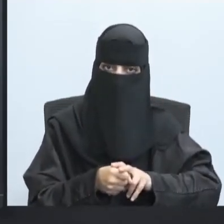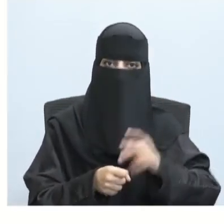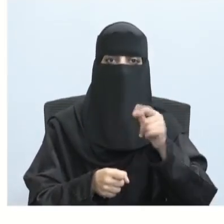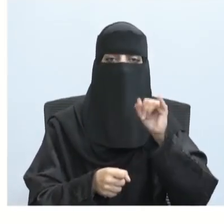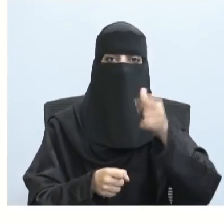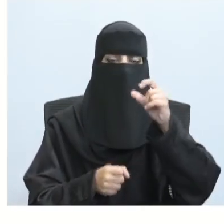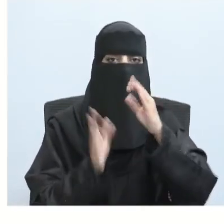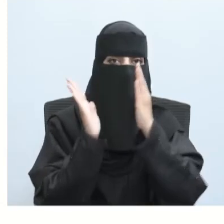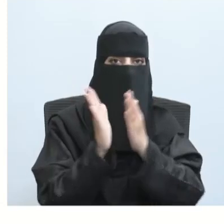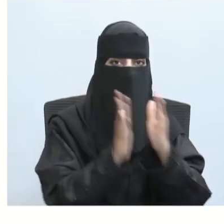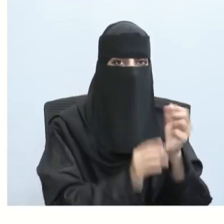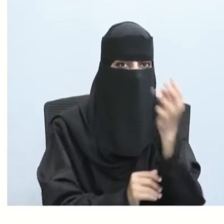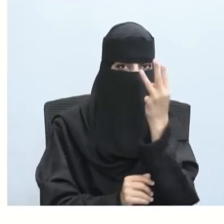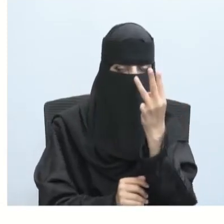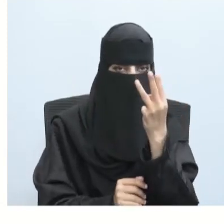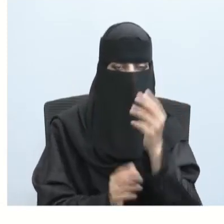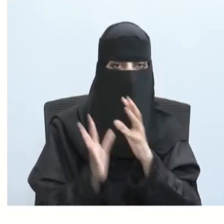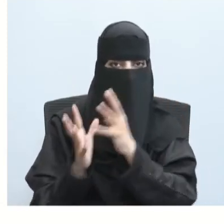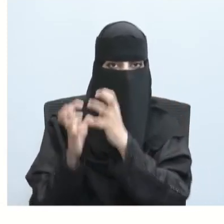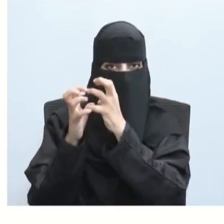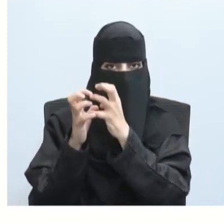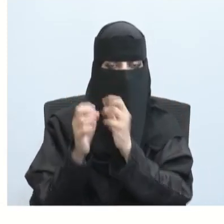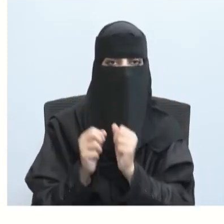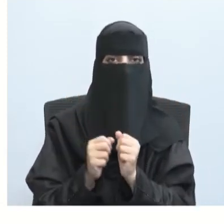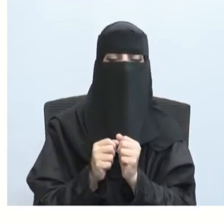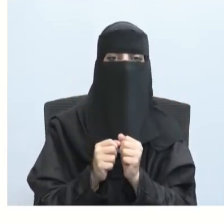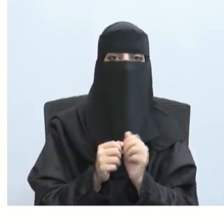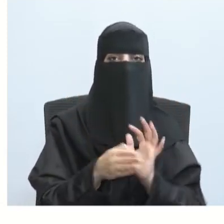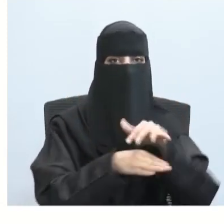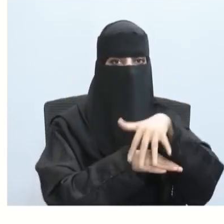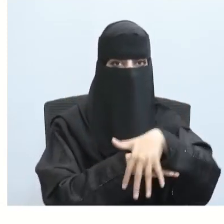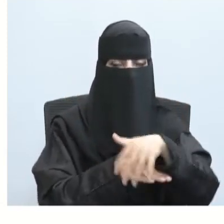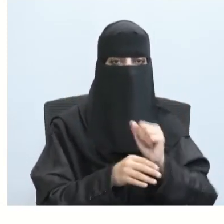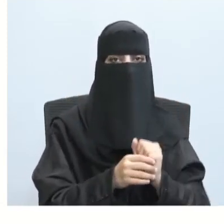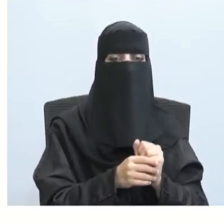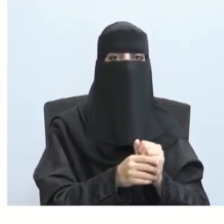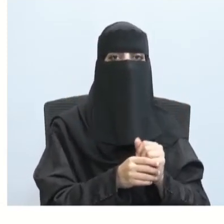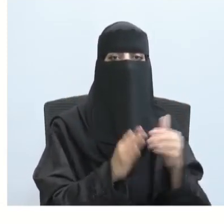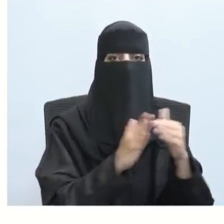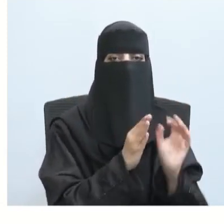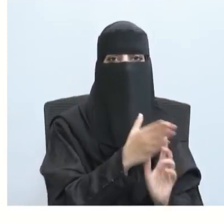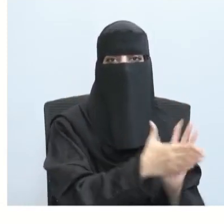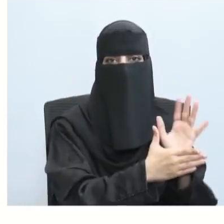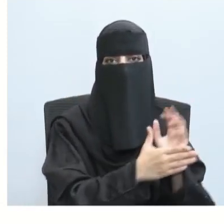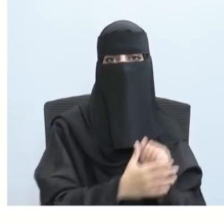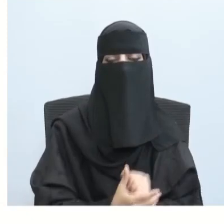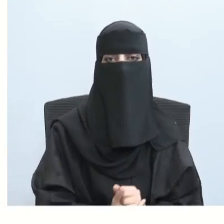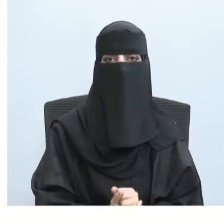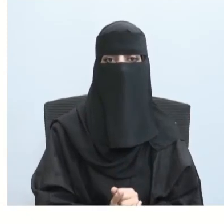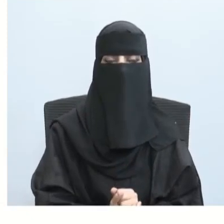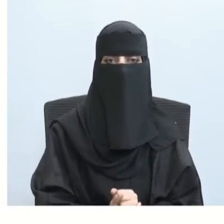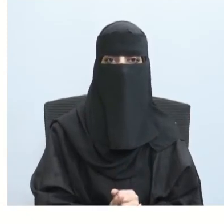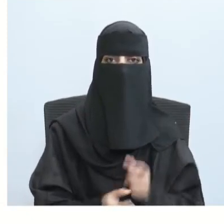للماده ثلاث حالات وهي الحاله الصلبه وكذلك الحاله السائله واخيرا الحاله الغازيه